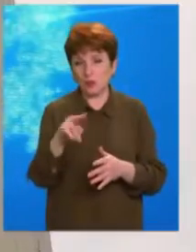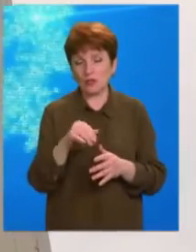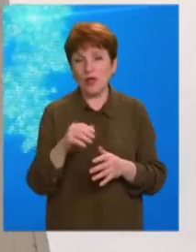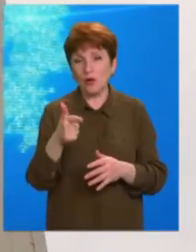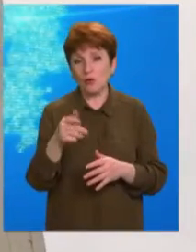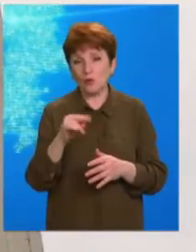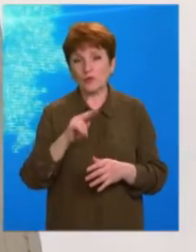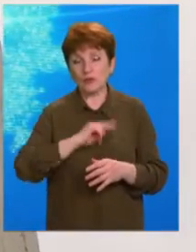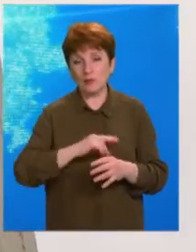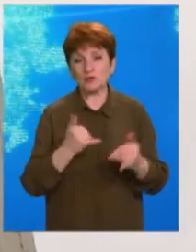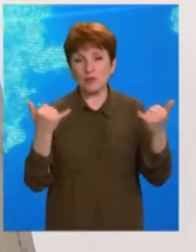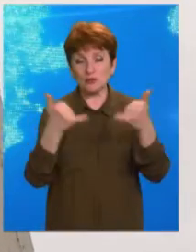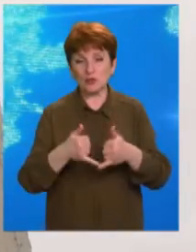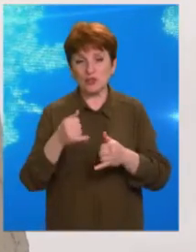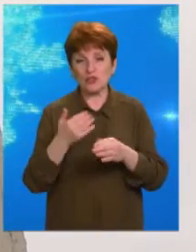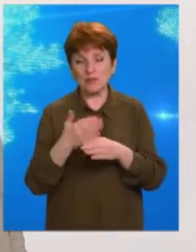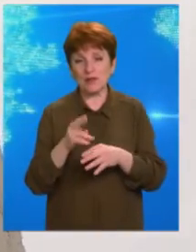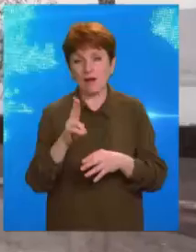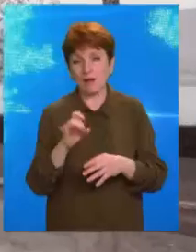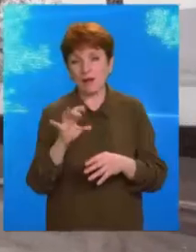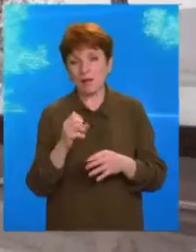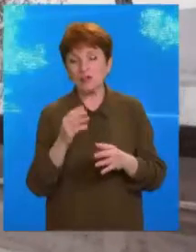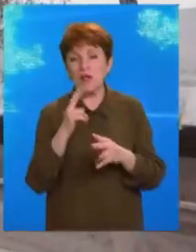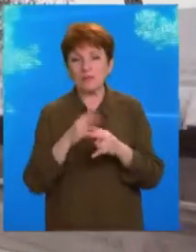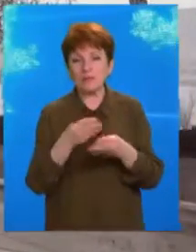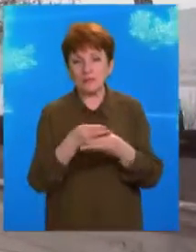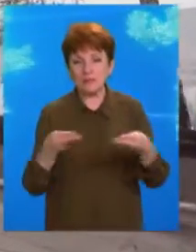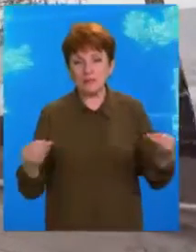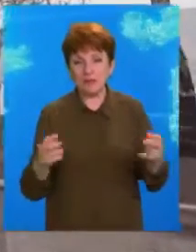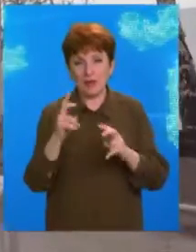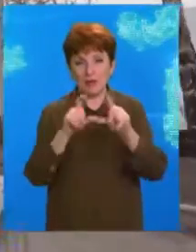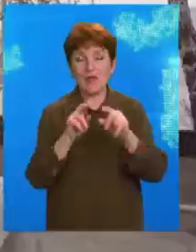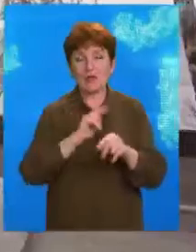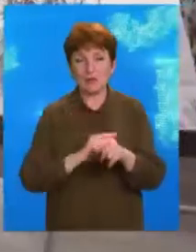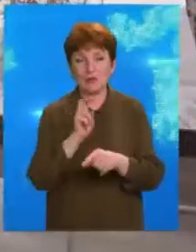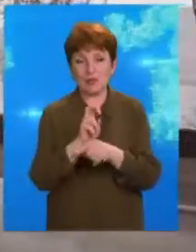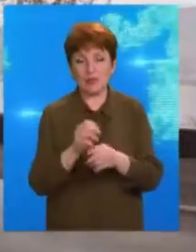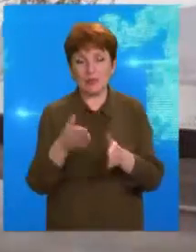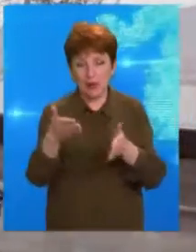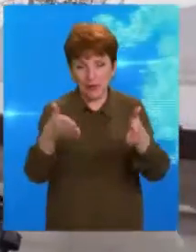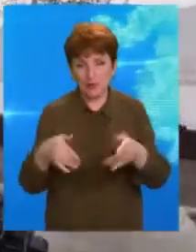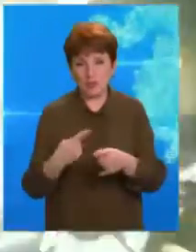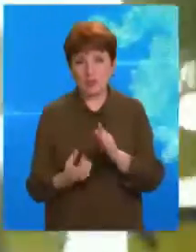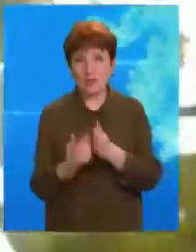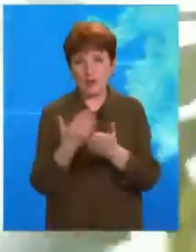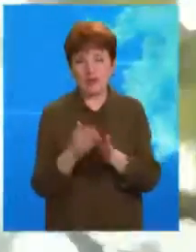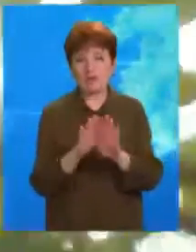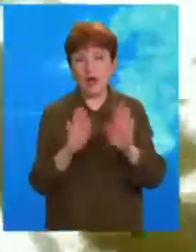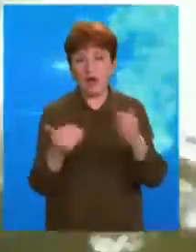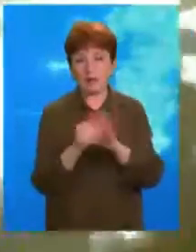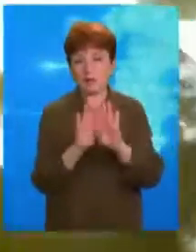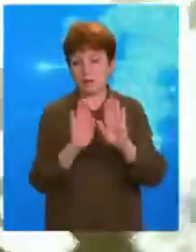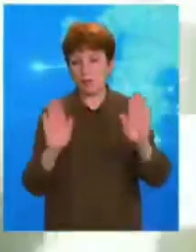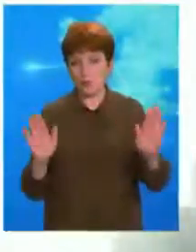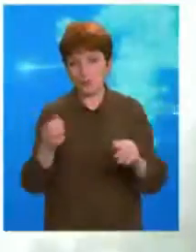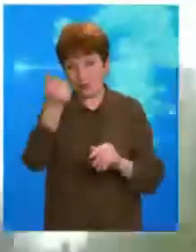Глухов трудился в металлургическом цехе Карабашского медеплавильного комбината. На работу они ходили по набережной, где и появится обновленный мемориальный комплекс